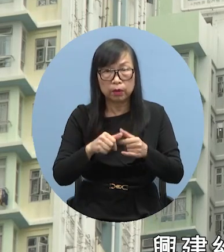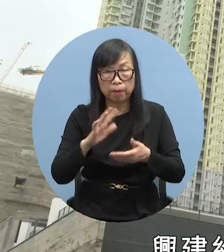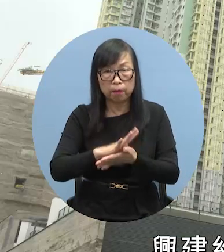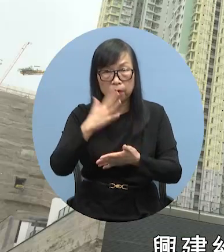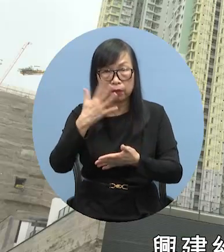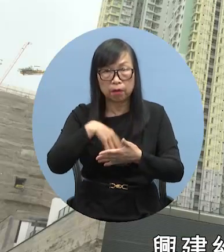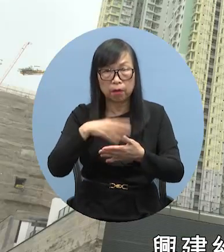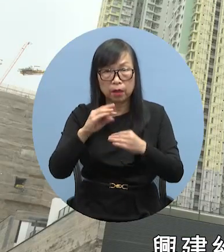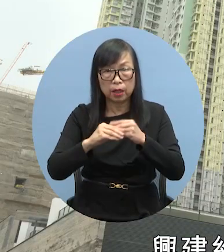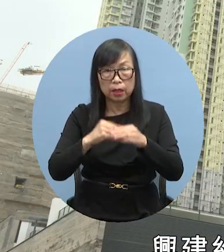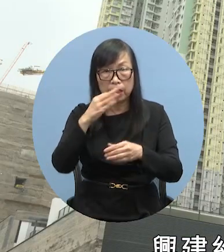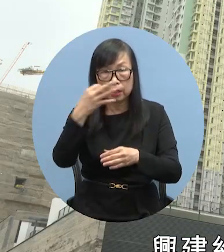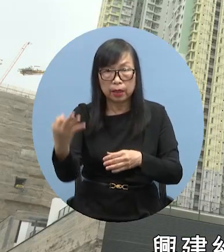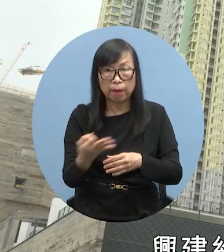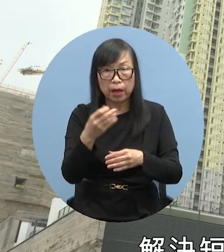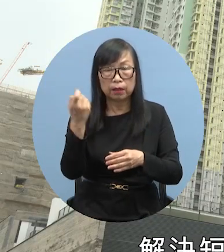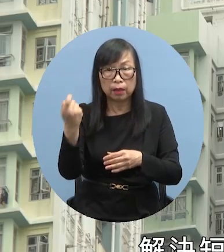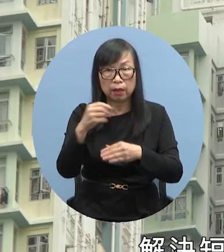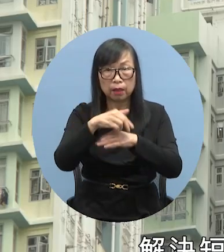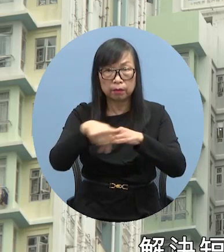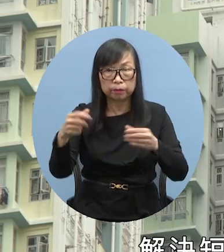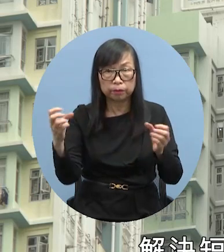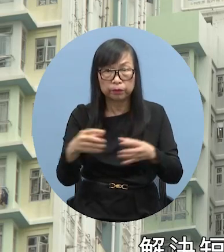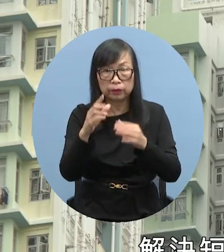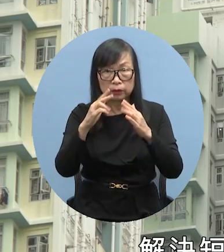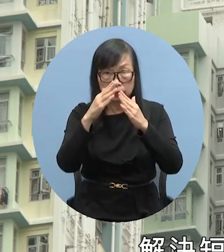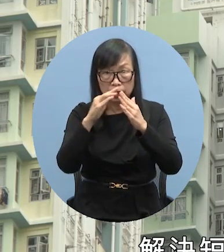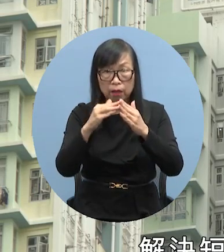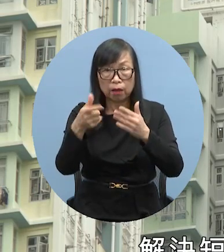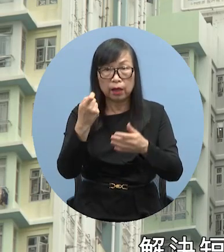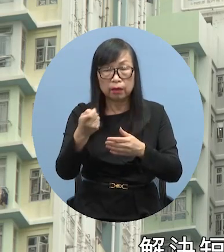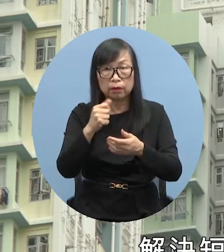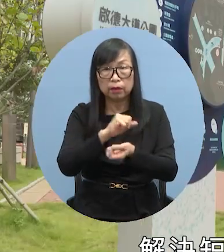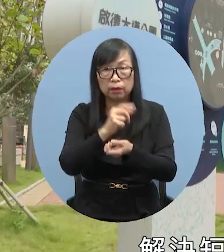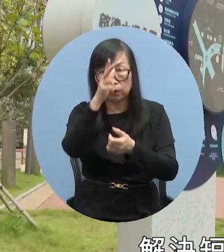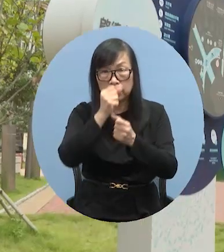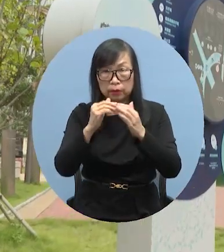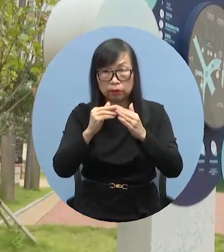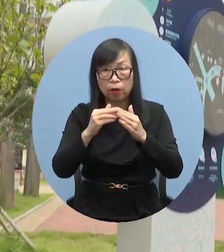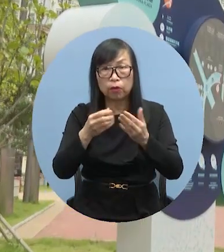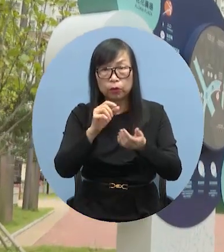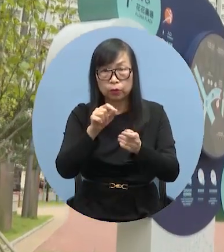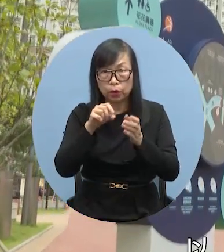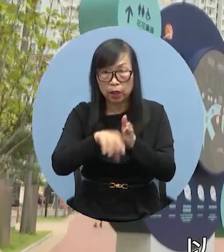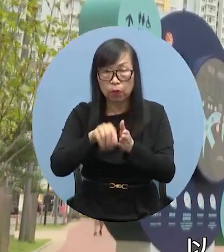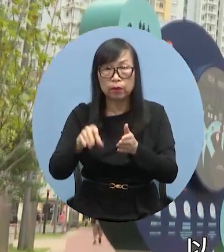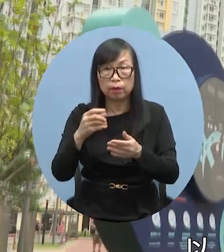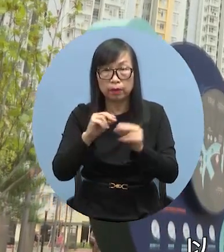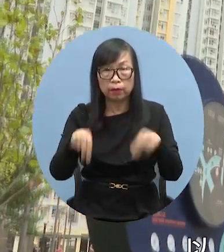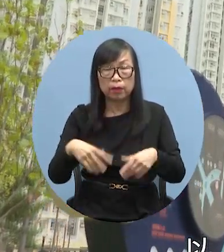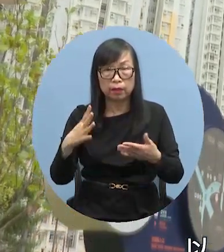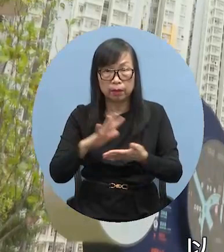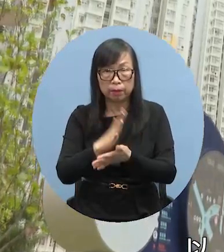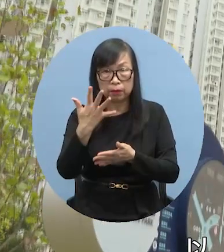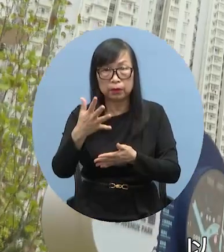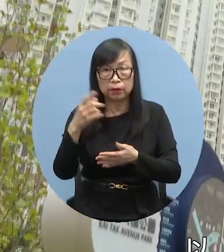建大約30000個簡約公屋單位，解決短期內公營房屋供應短缺嘅問題。 我呢5年用一個簡約